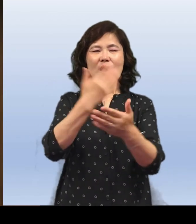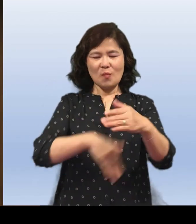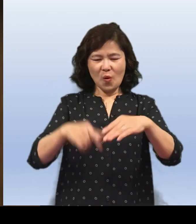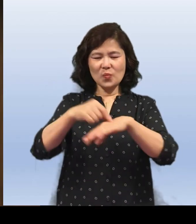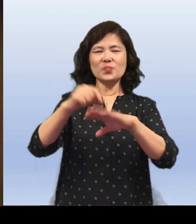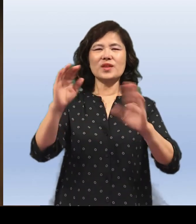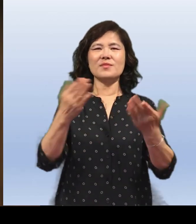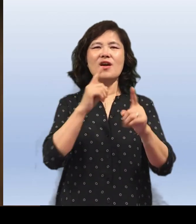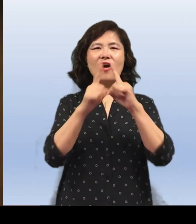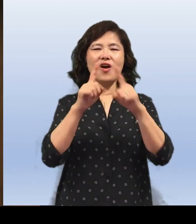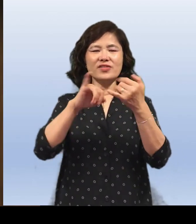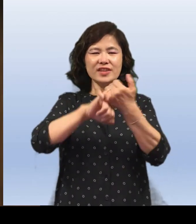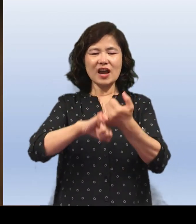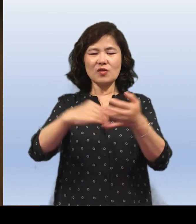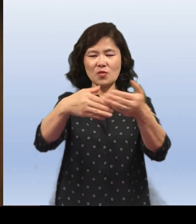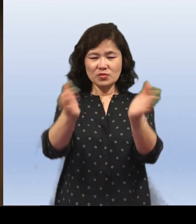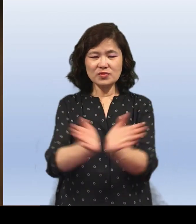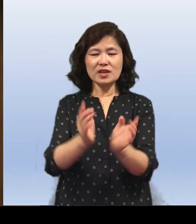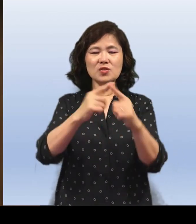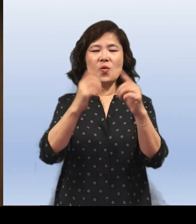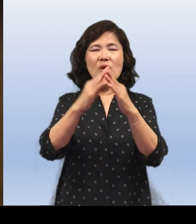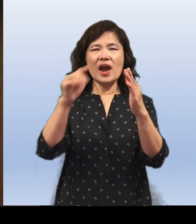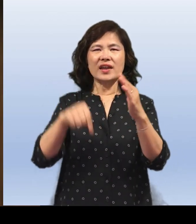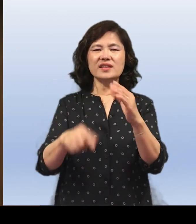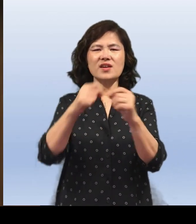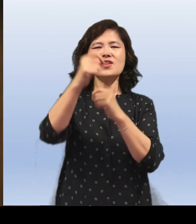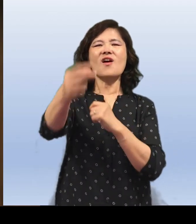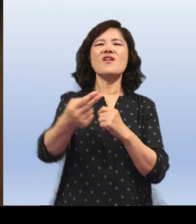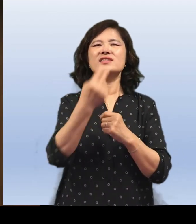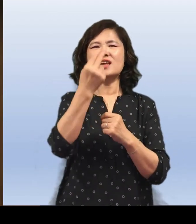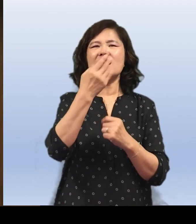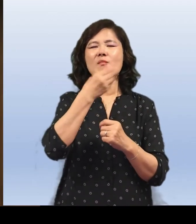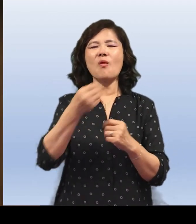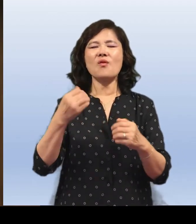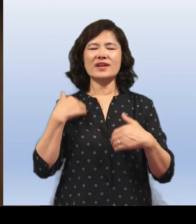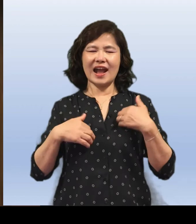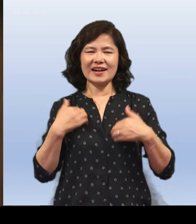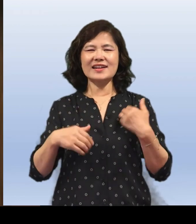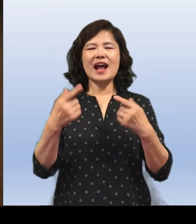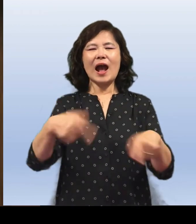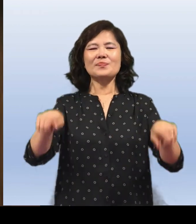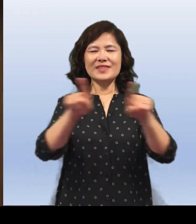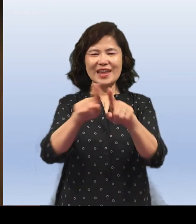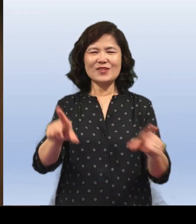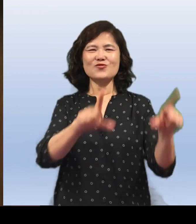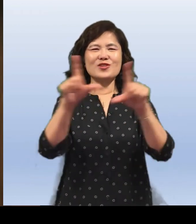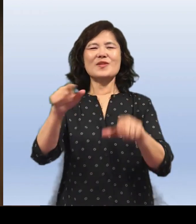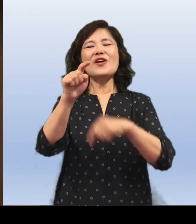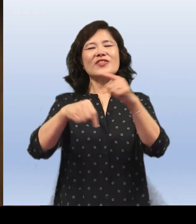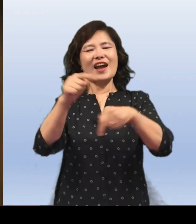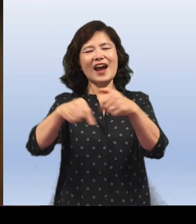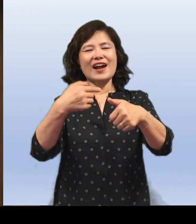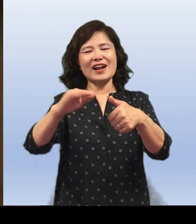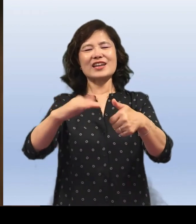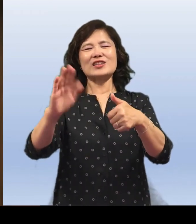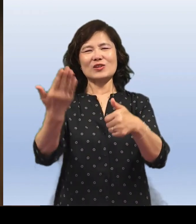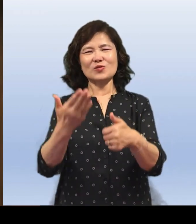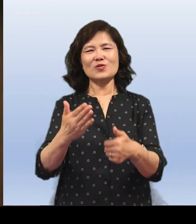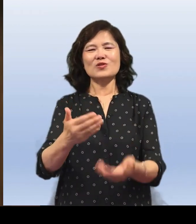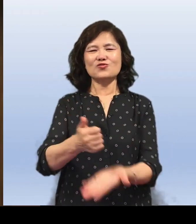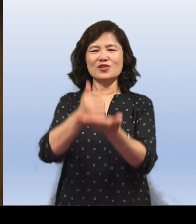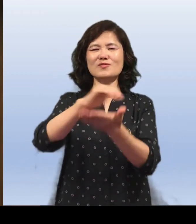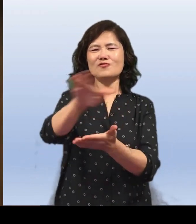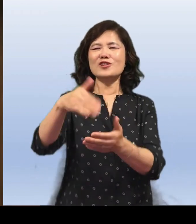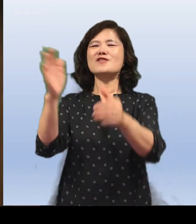몸이며 언약 공동체인 교회 안에서 그 영생의 복락을 함께 누리며 나가도록 주님은 우리를